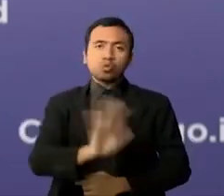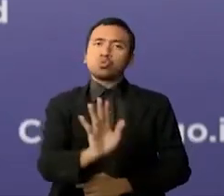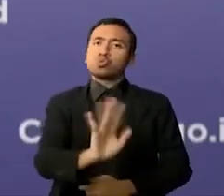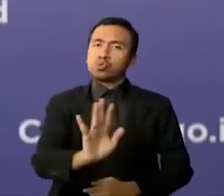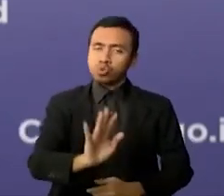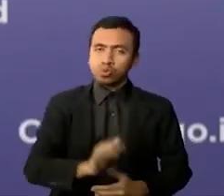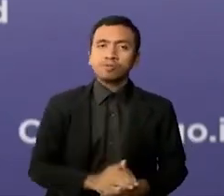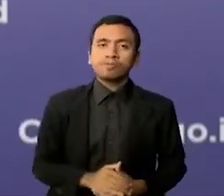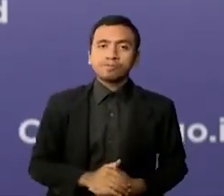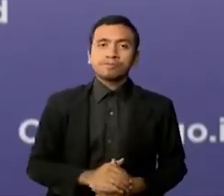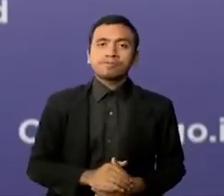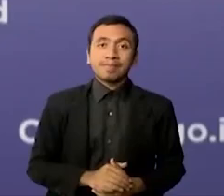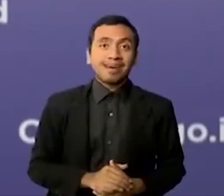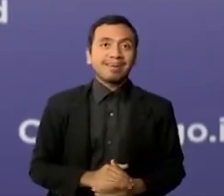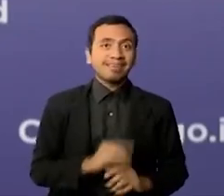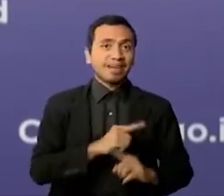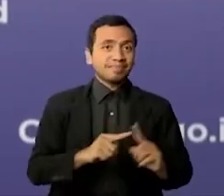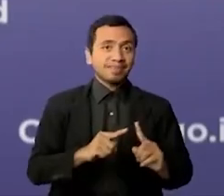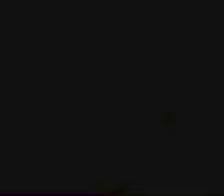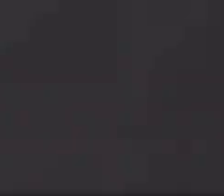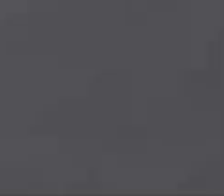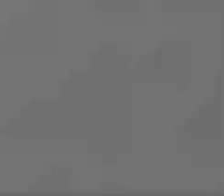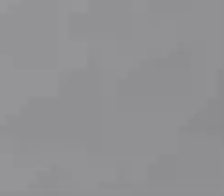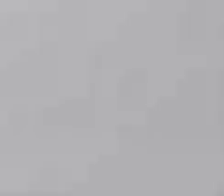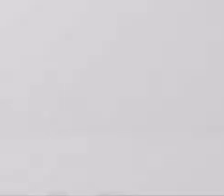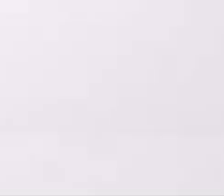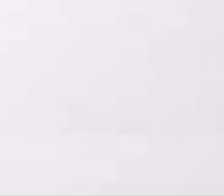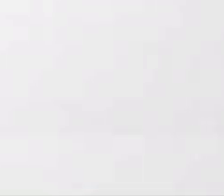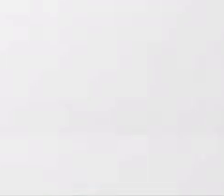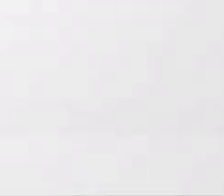namun harus tetap Waspada